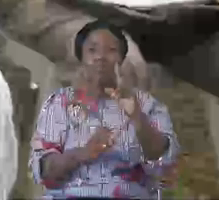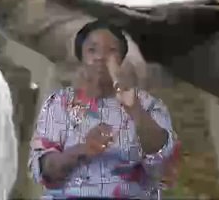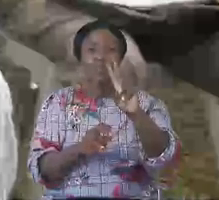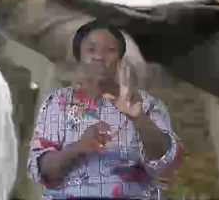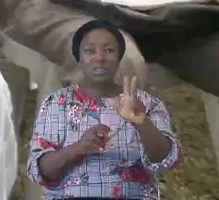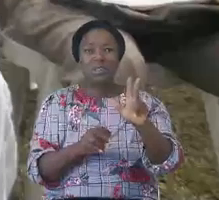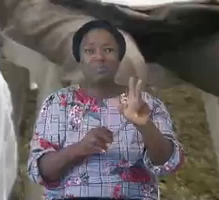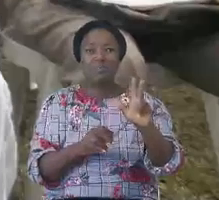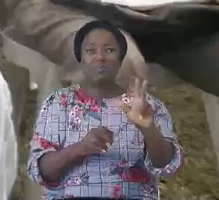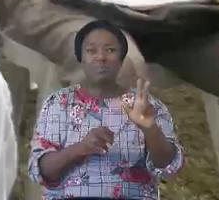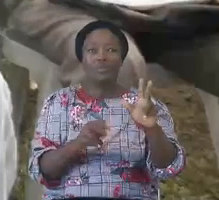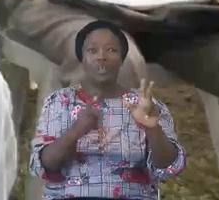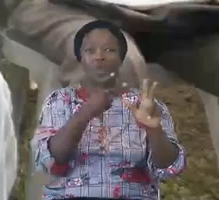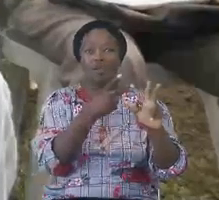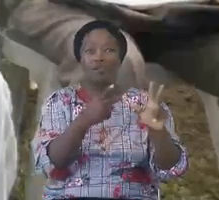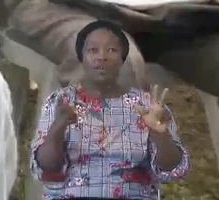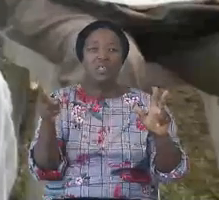Amen. Luc,